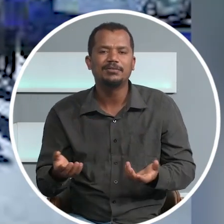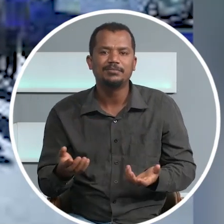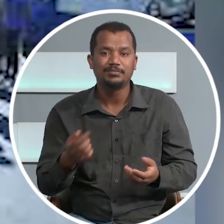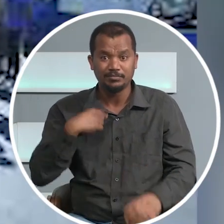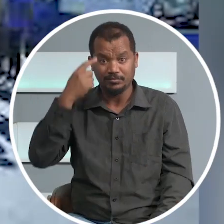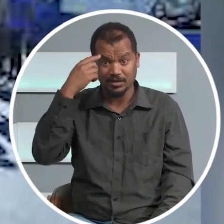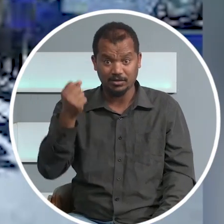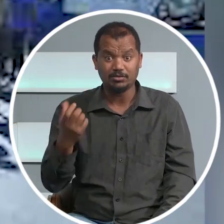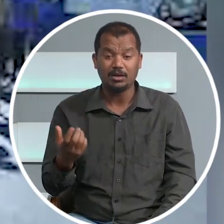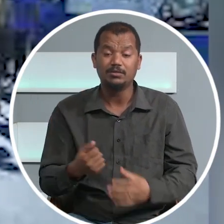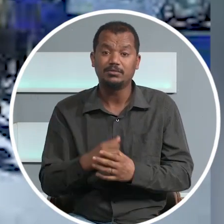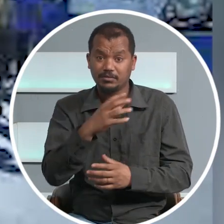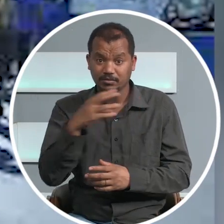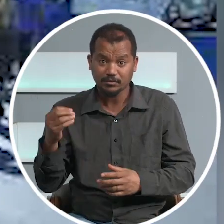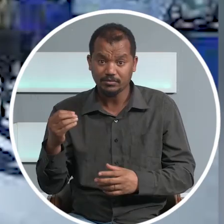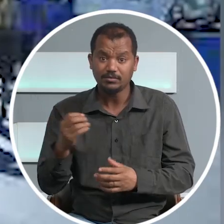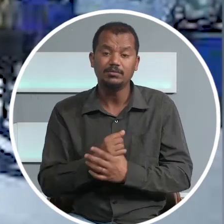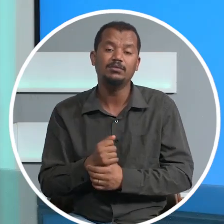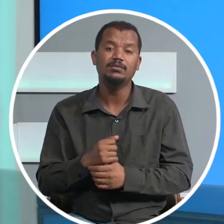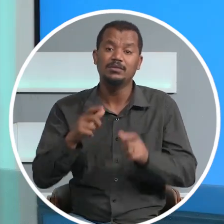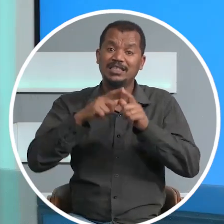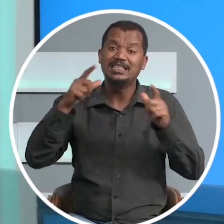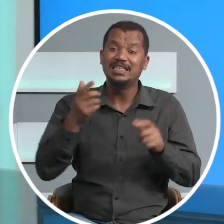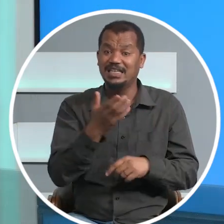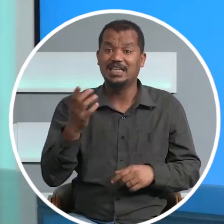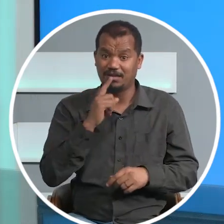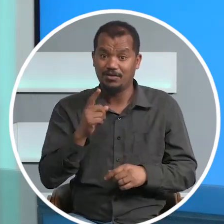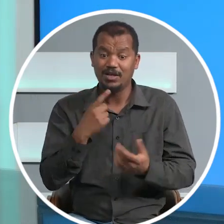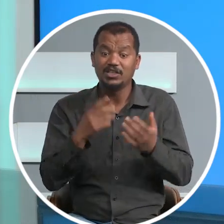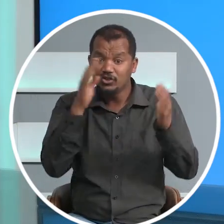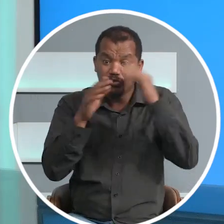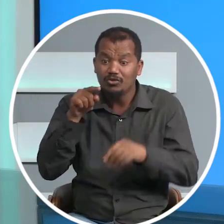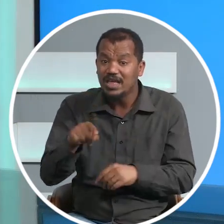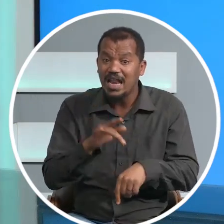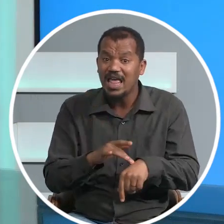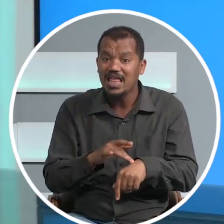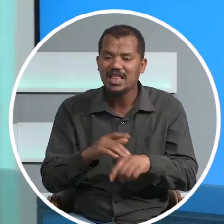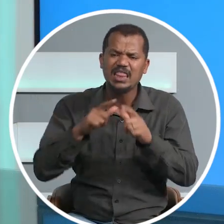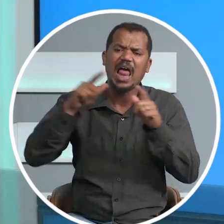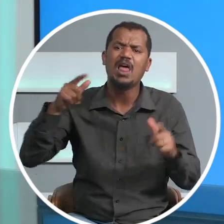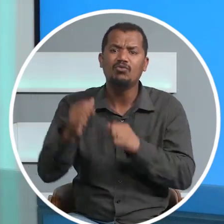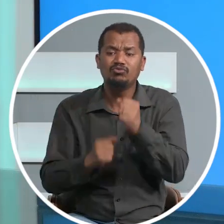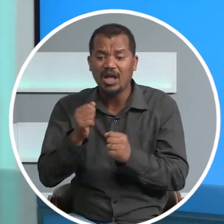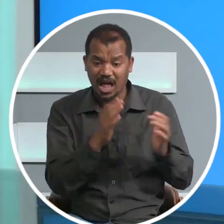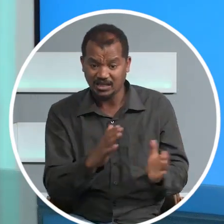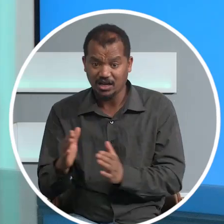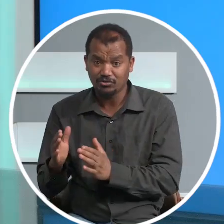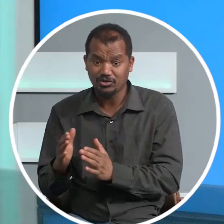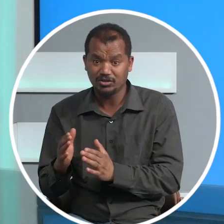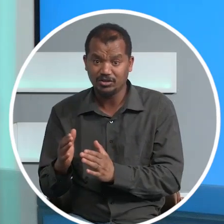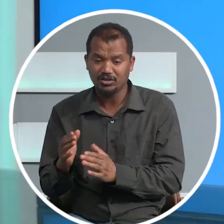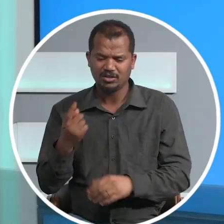እና ታስታውሻለች። እና ትልቅ ነገር ግን ችግሩ እዛም ላይ ታላቁ ሩጫ